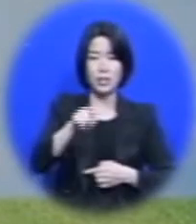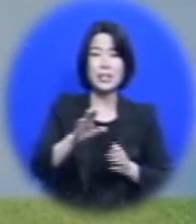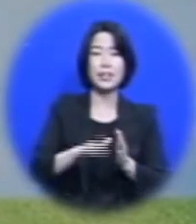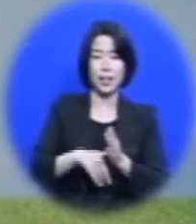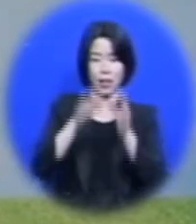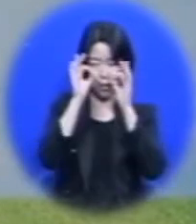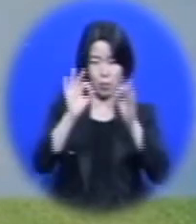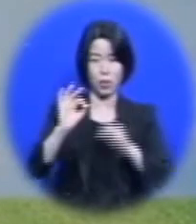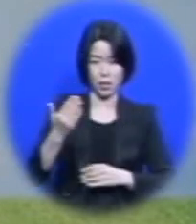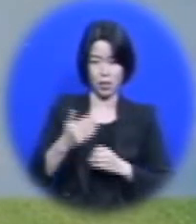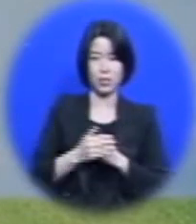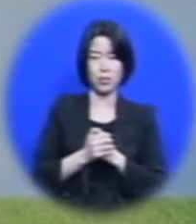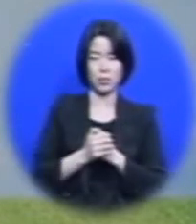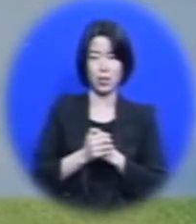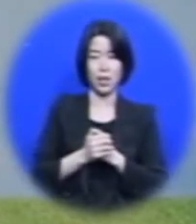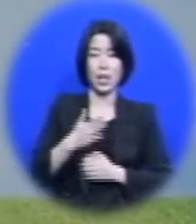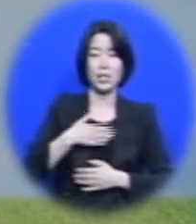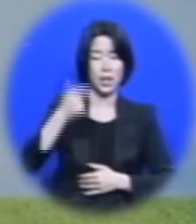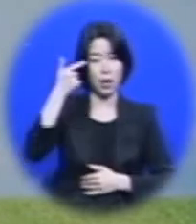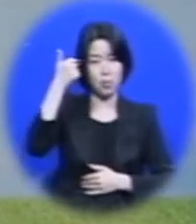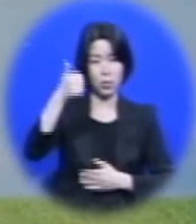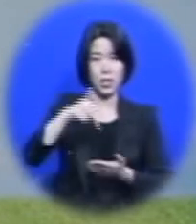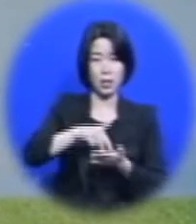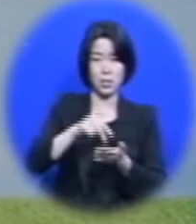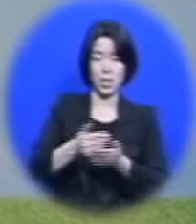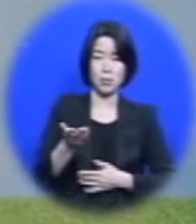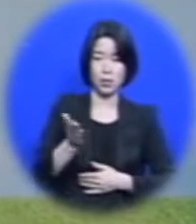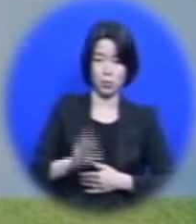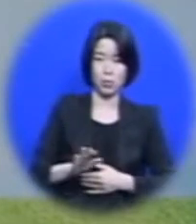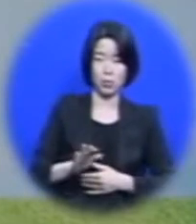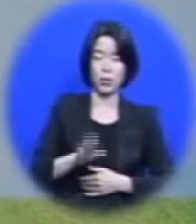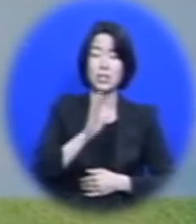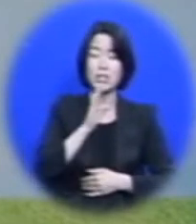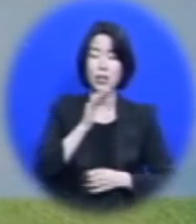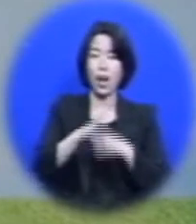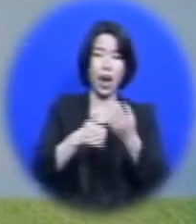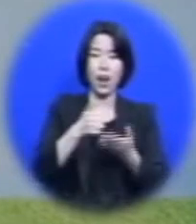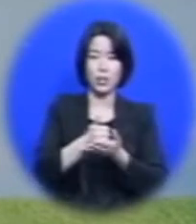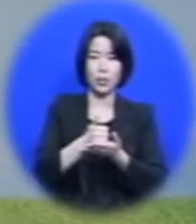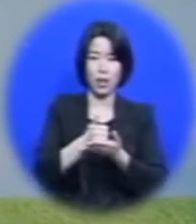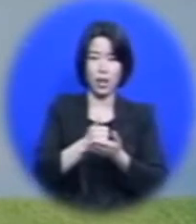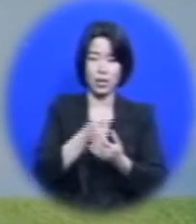보게 됐습니다. 제가 목사면서도 실제로는 하나님과